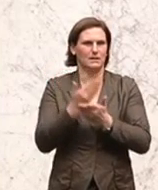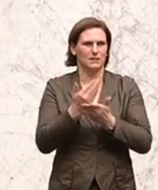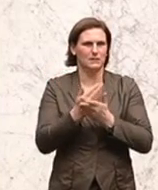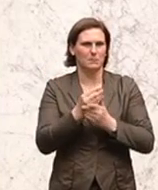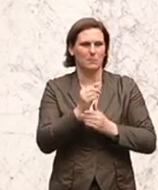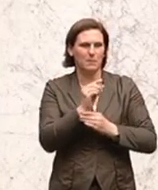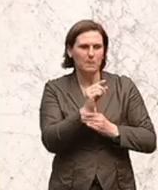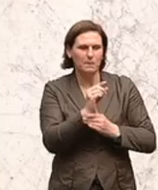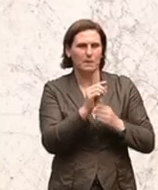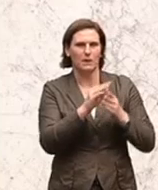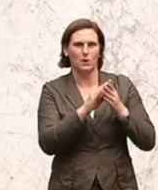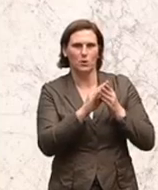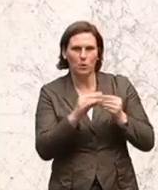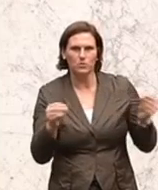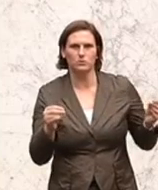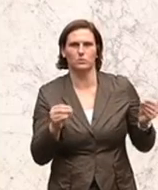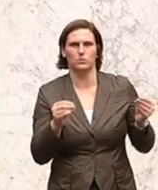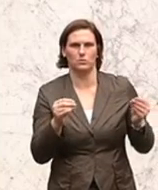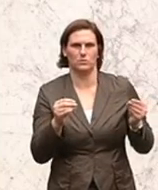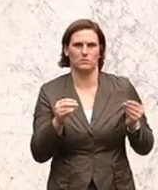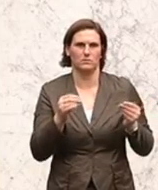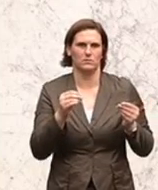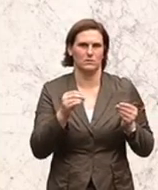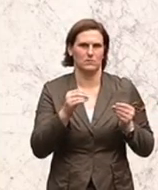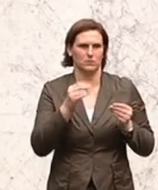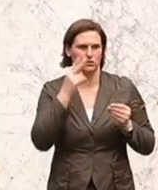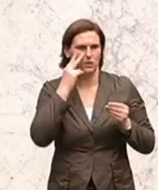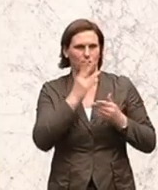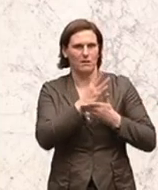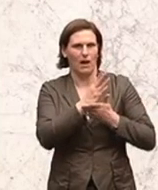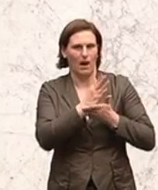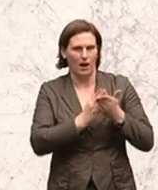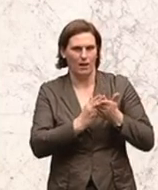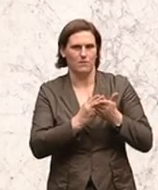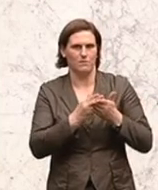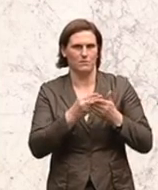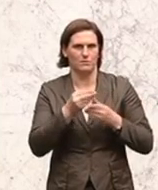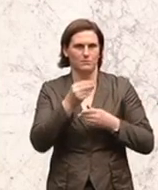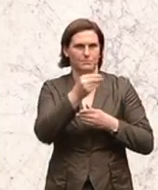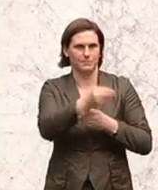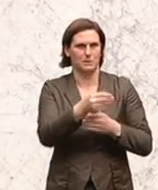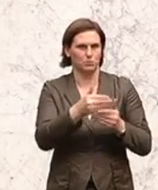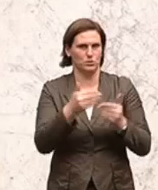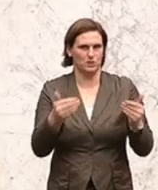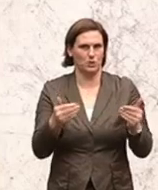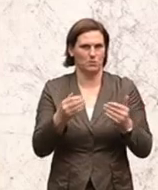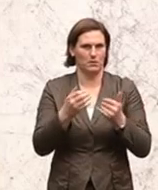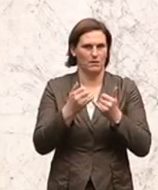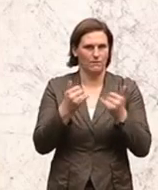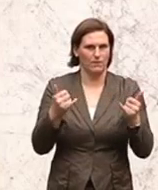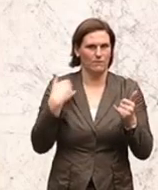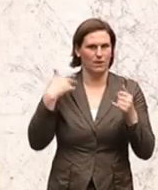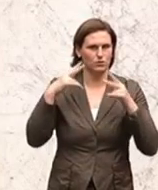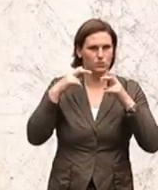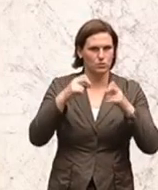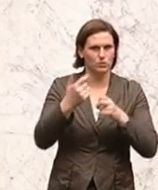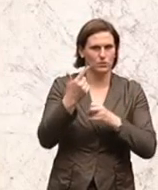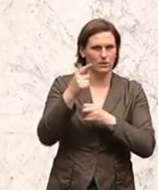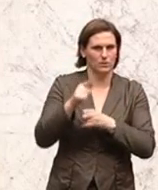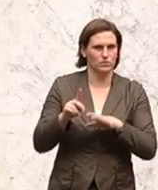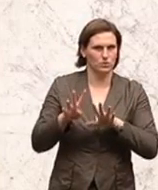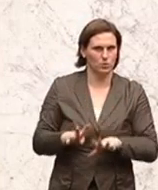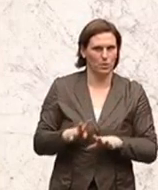Mittel hat, um Wege zu finden, Menschen zu erreichen, die nicht ohnehin immer nur in Museen